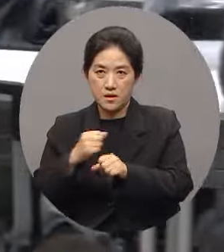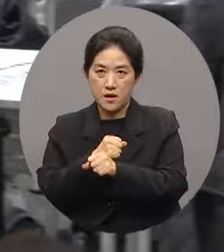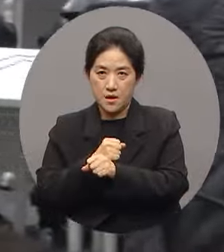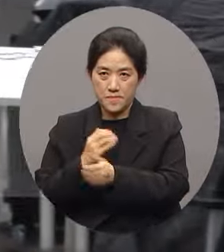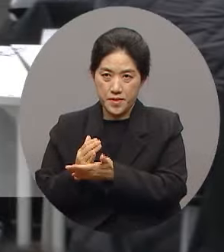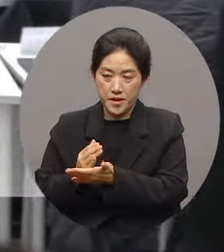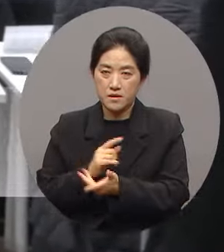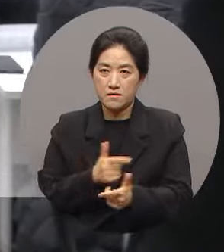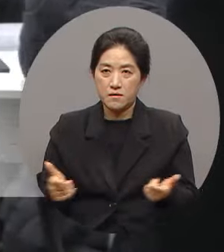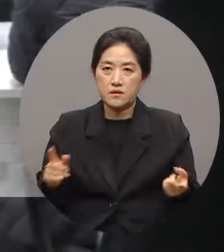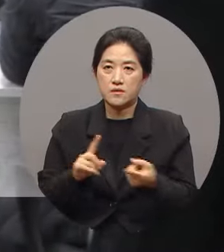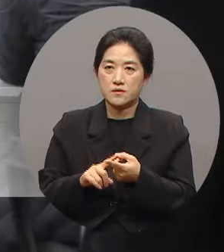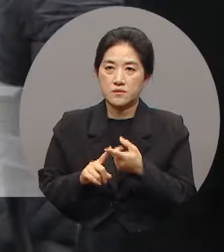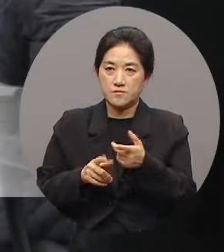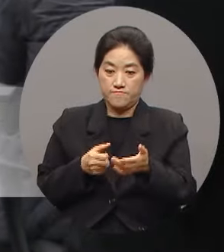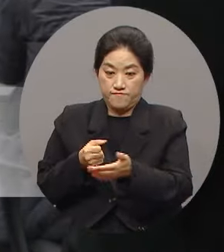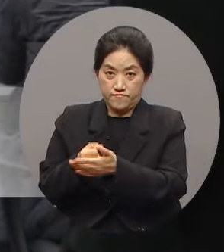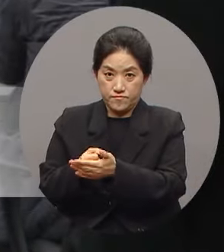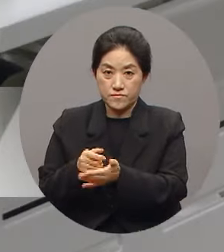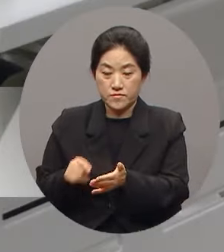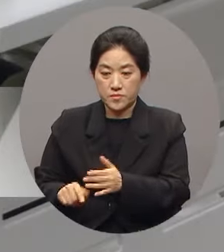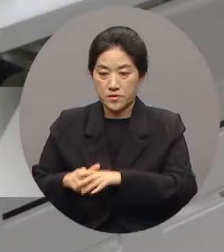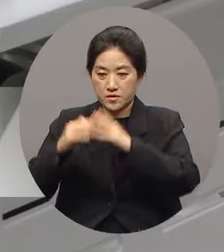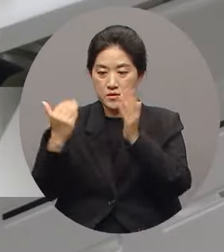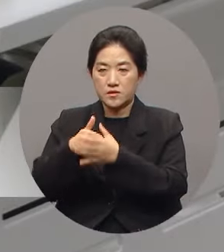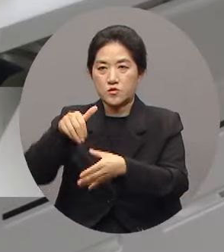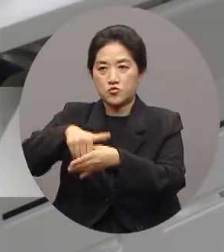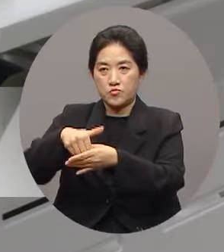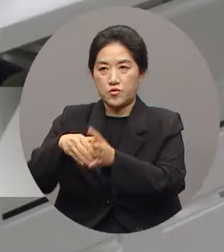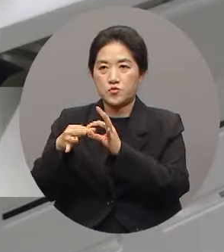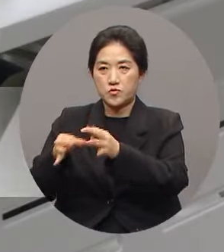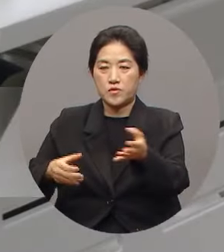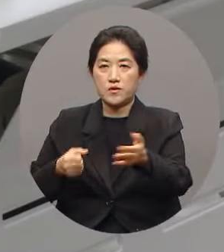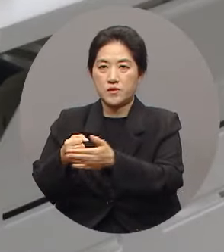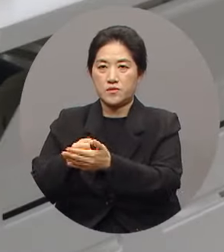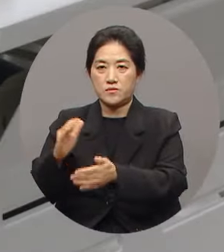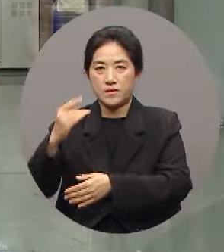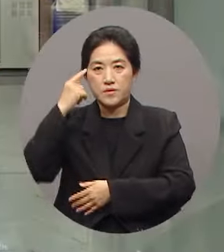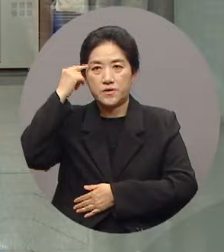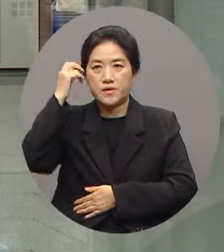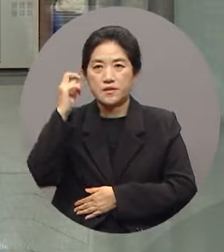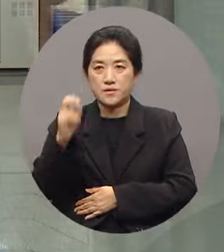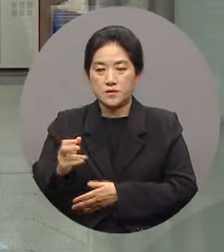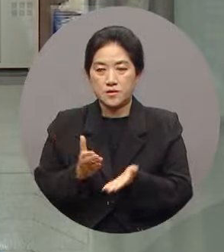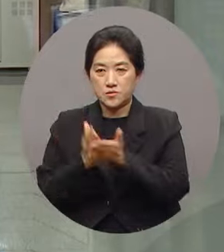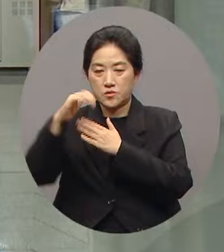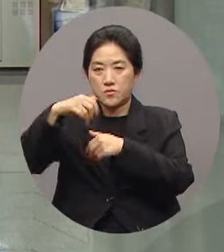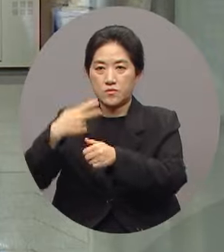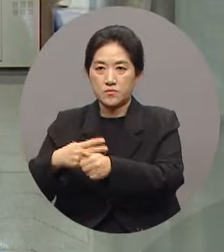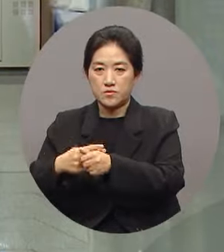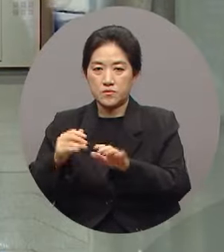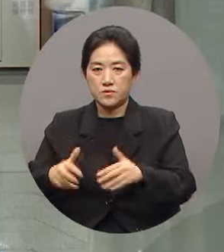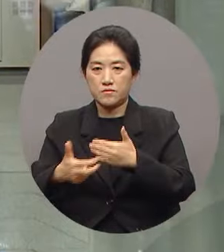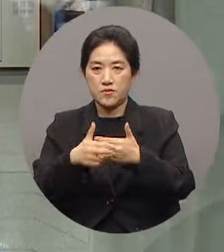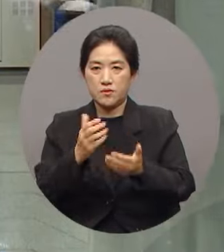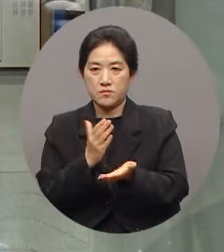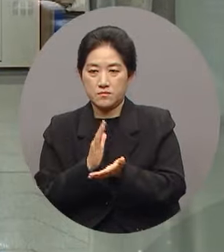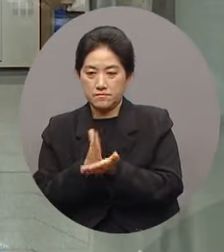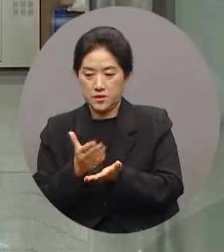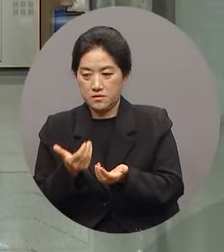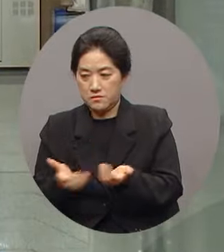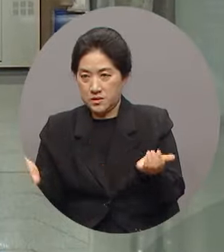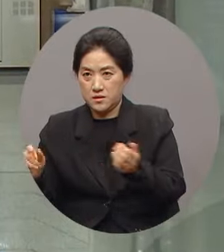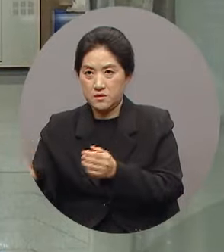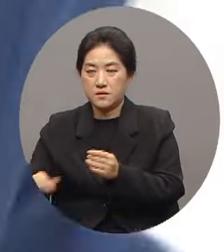등 향후 대응 방향 관련 최종 결정은 전체 투표로 결정될 것으로 보입니다. 전공의들이 의료 현장을 떠난 지 7주